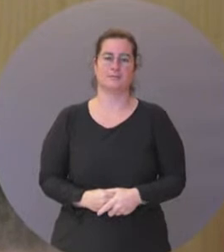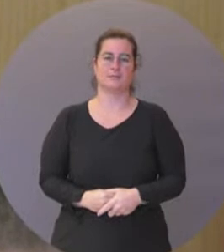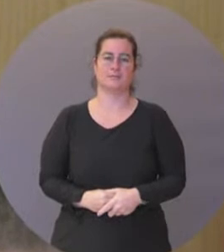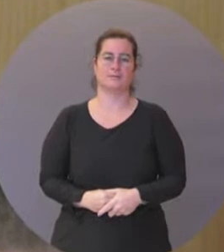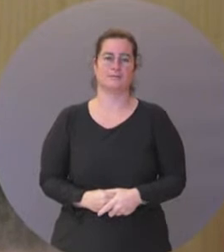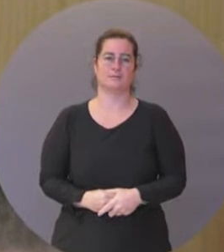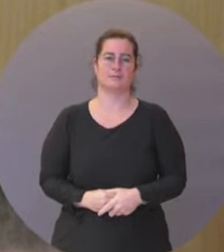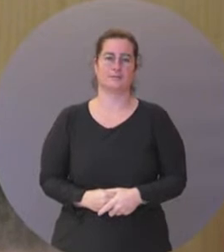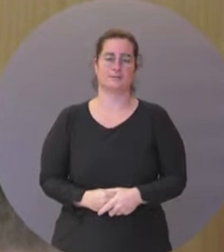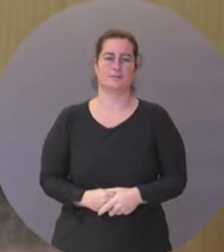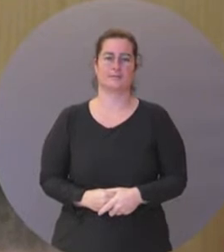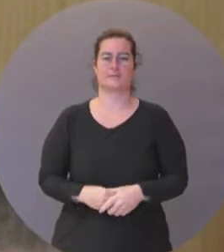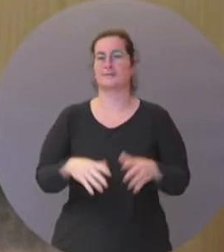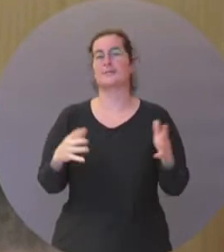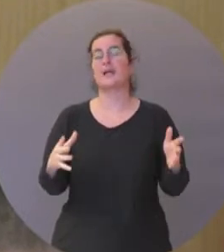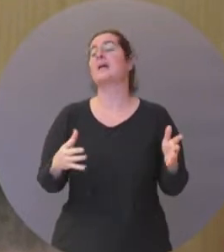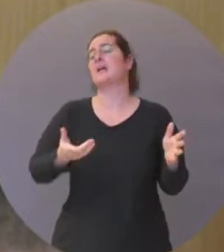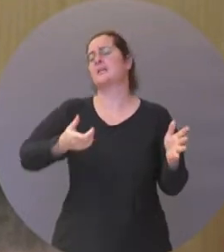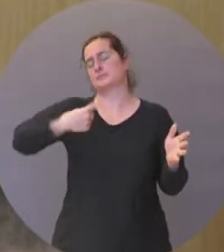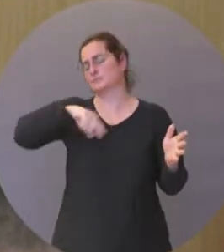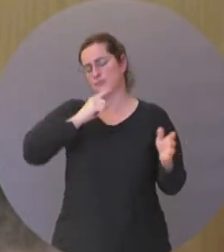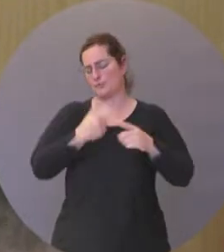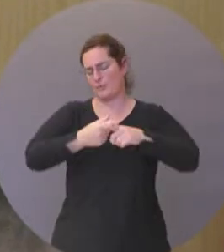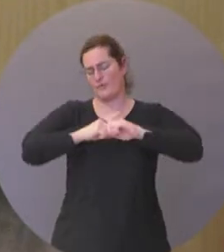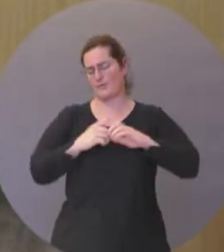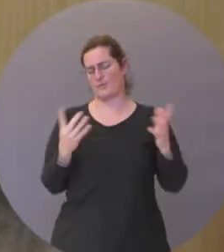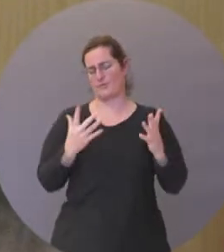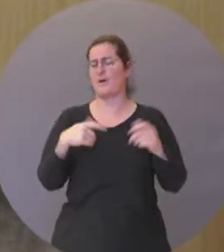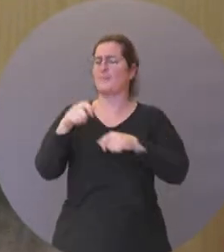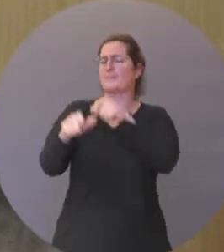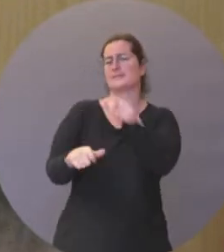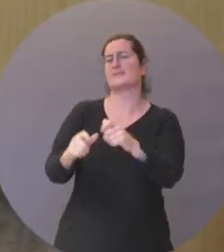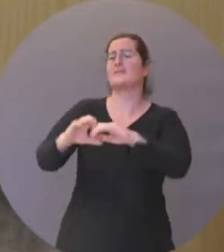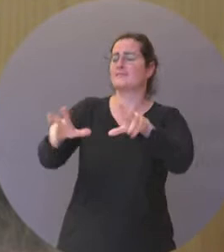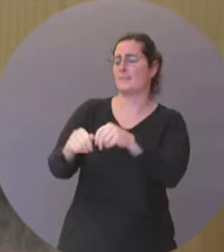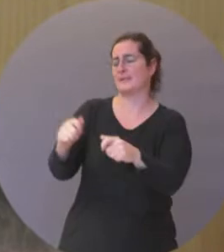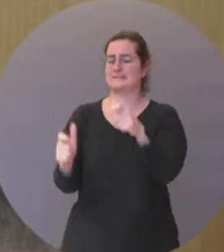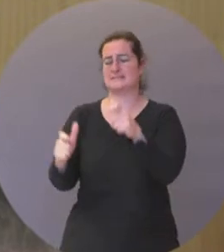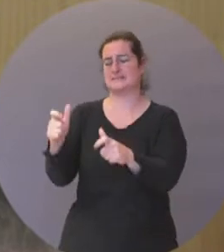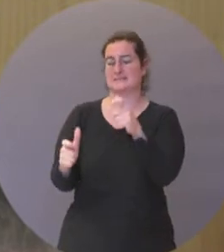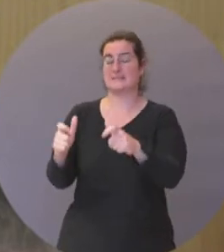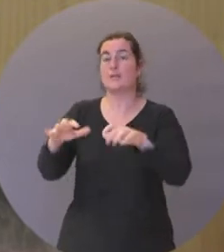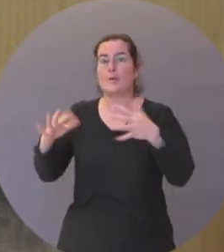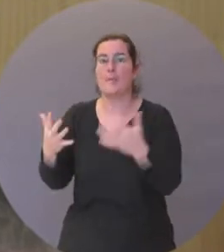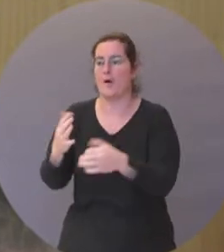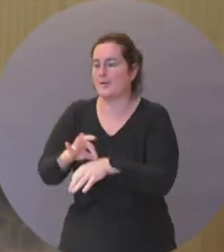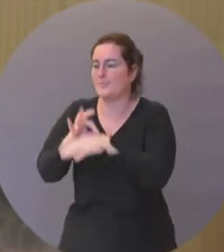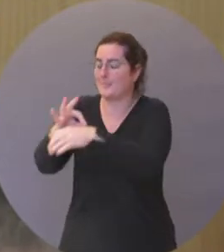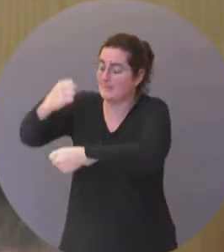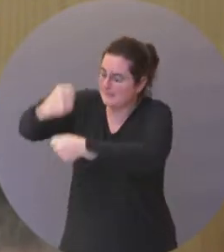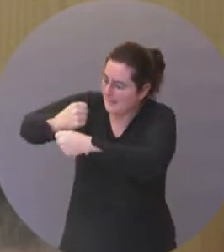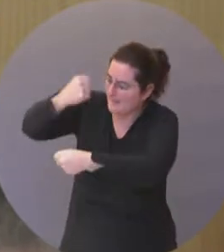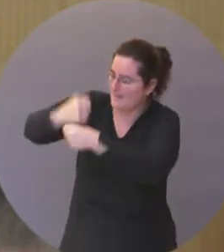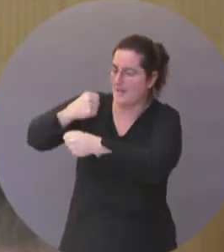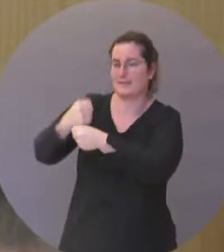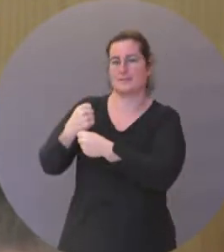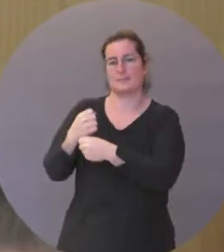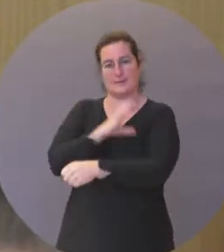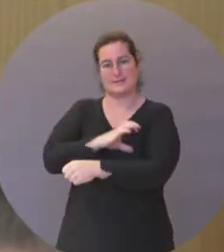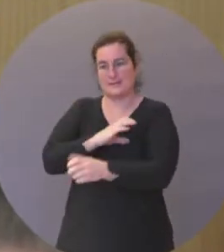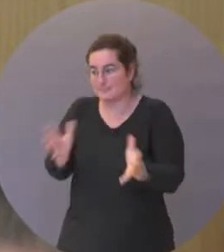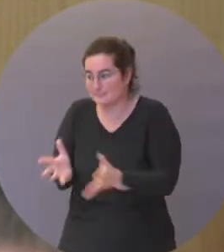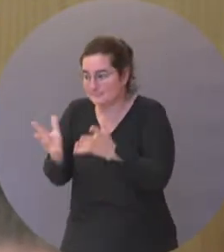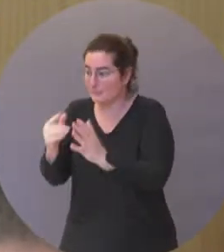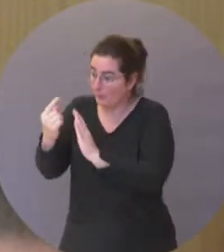enfin parce que nous sommes convaincus que l'accompagnement des précaires passe aussi par le travail nous avons fait de l'accompagnement et du retour à l'emploi un axe